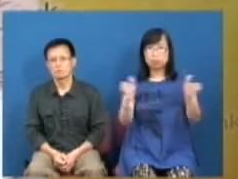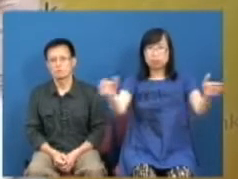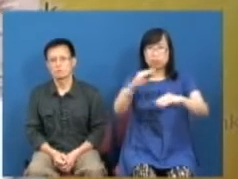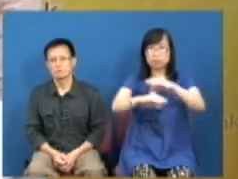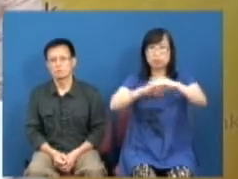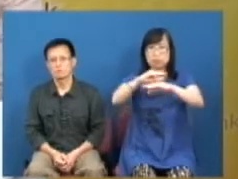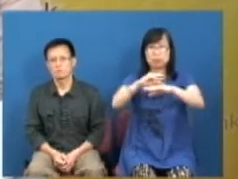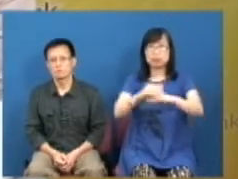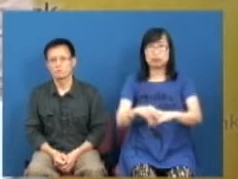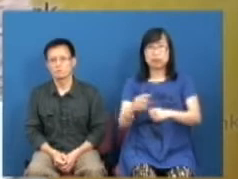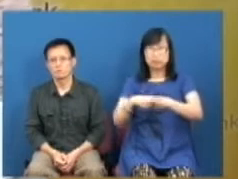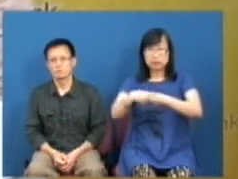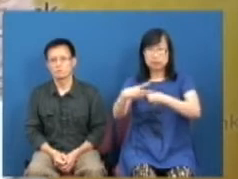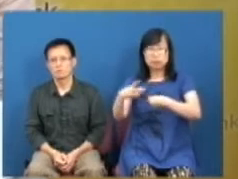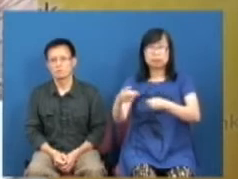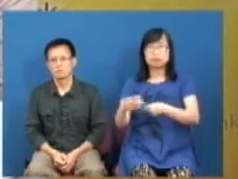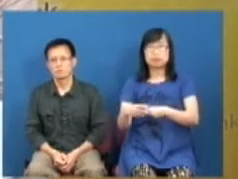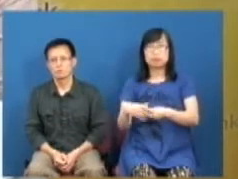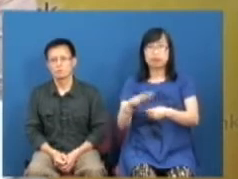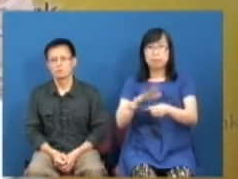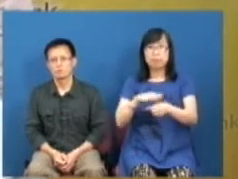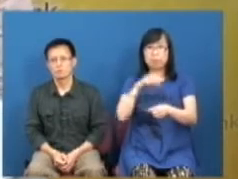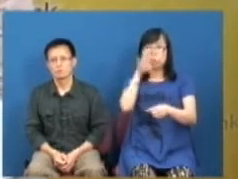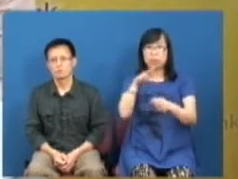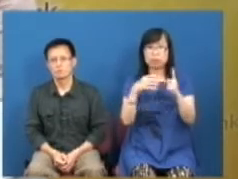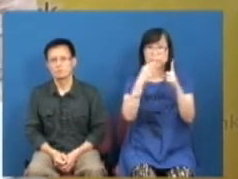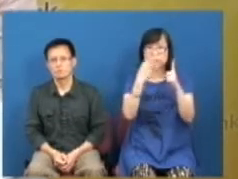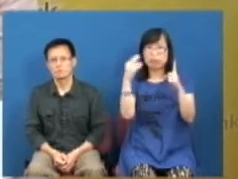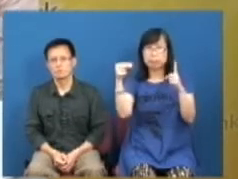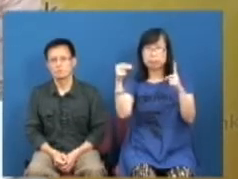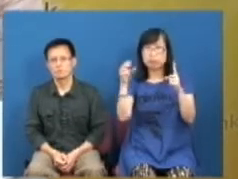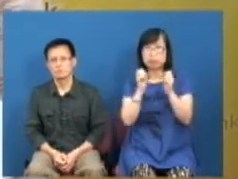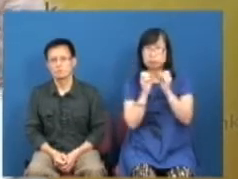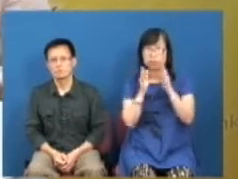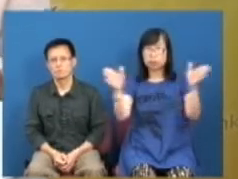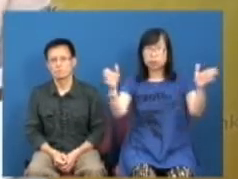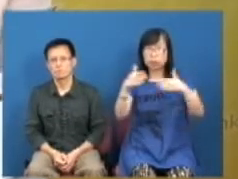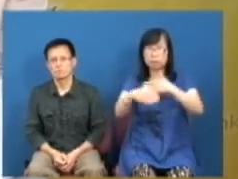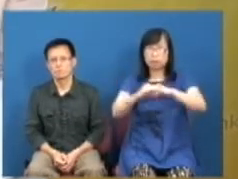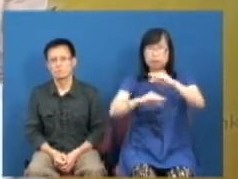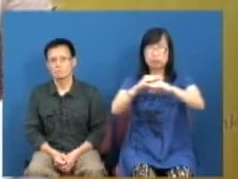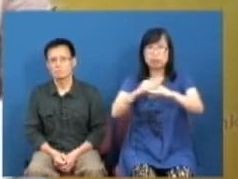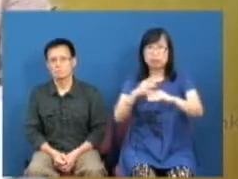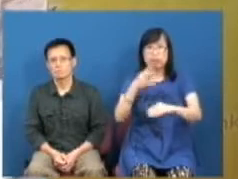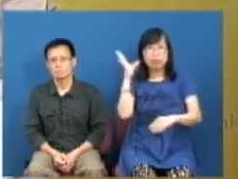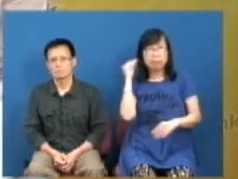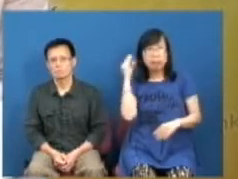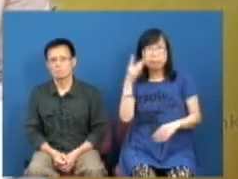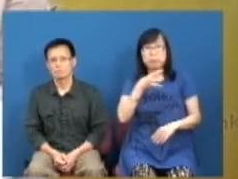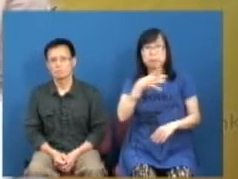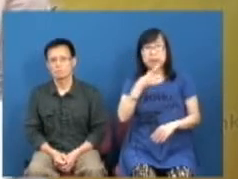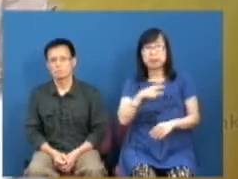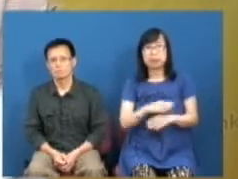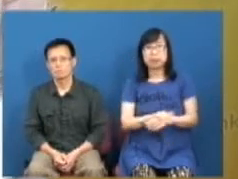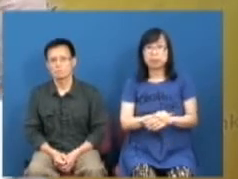二次再去討論，即係關於啱啱頭先講137堆填區擴建嘅計劃。其實你聽都未聽，你哋已經係即係